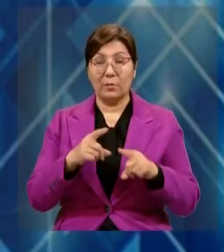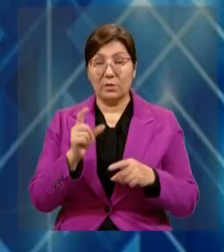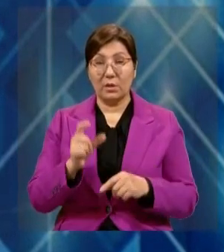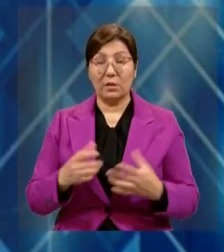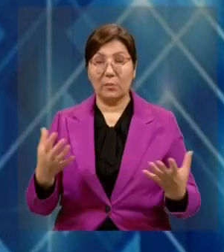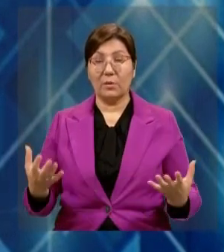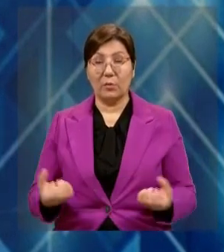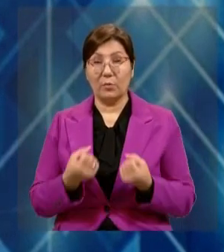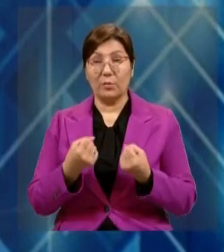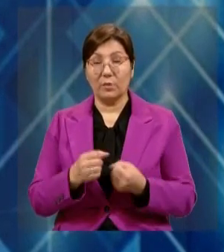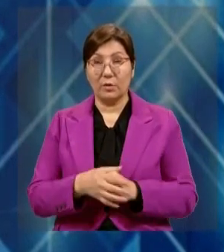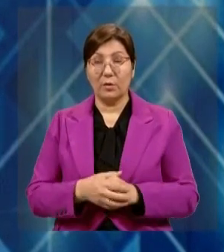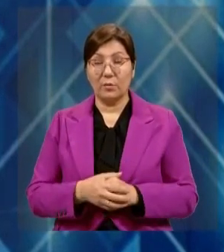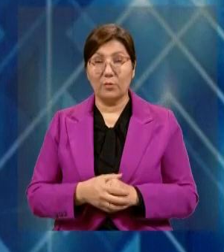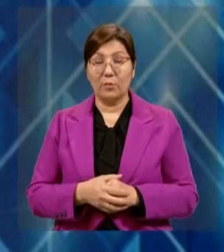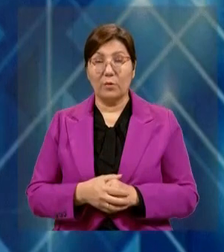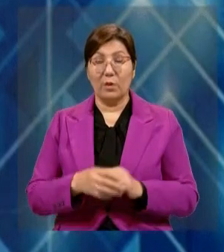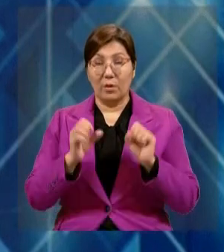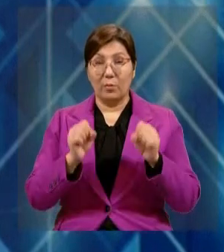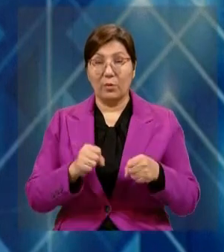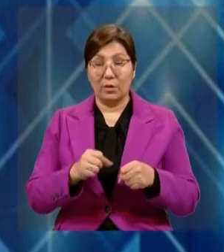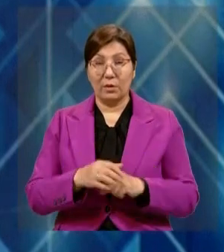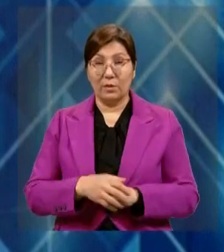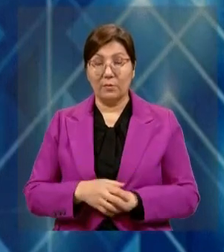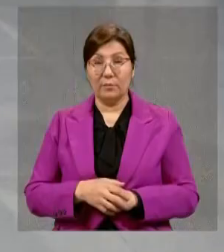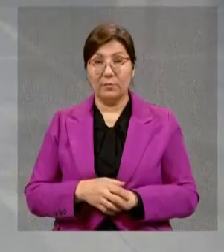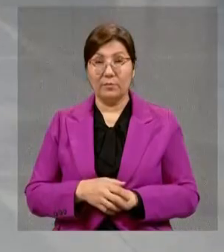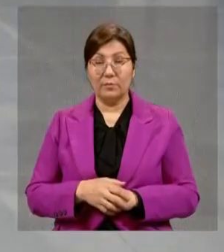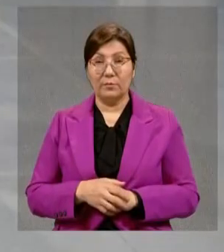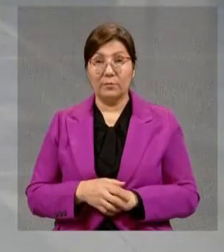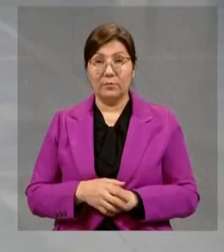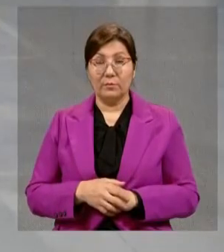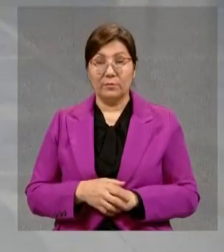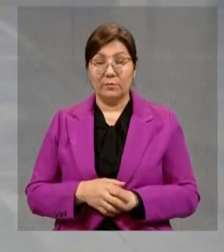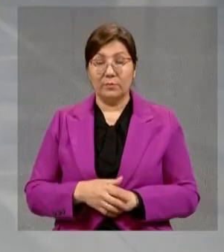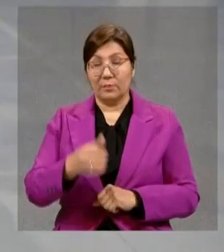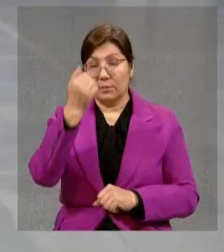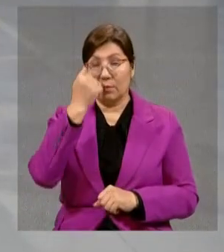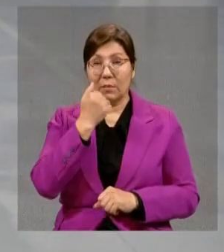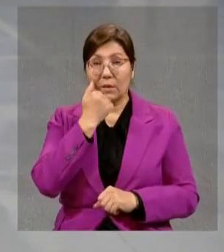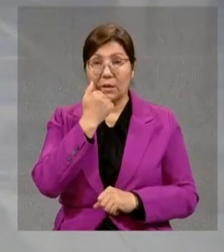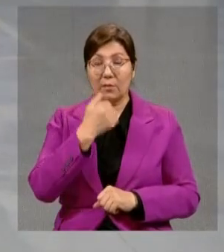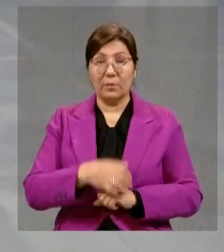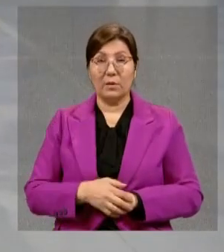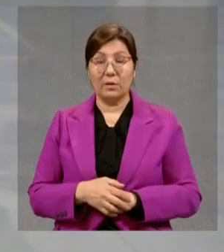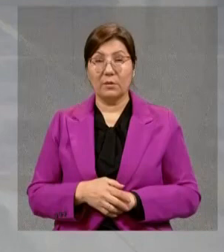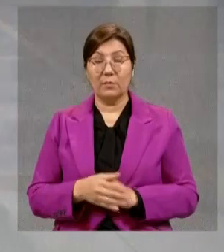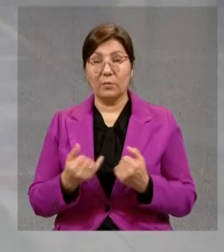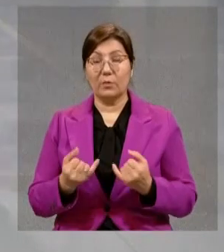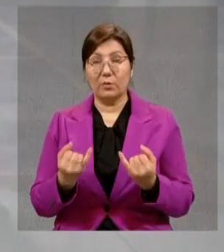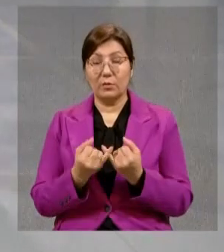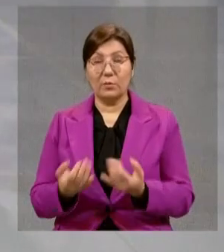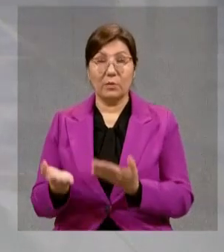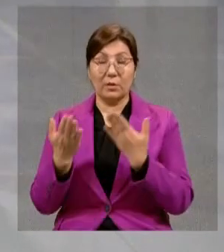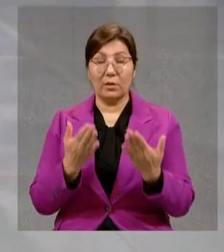өмірін құтқару мүмкіншілігіміз бар өз тарапымыздан. Жақсы, рахмет. Айсұлтан Тыныштығұлы, бүгінгі сұхбат үшін